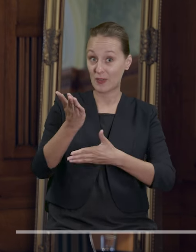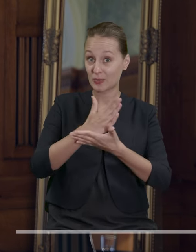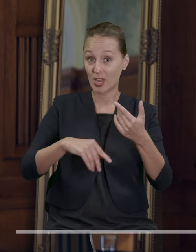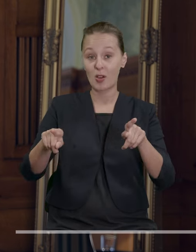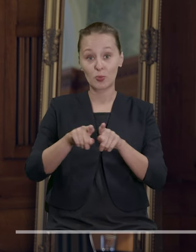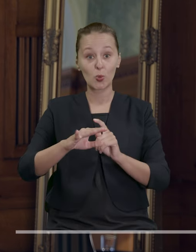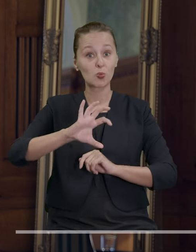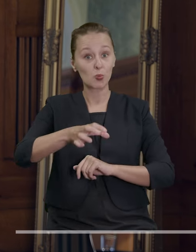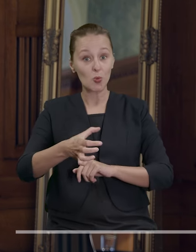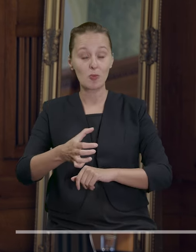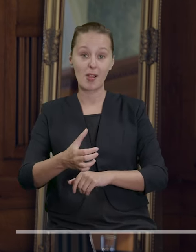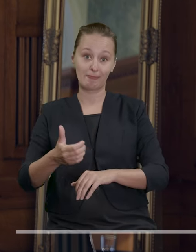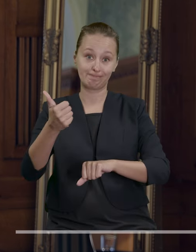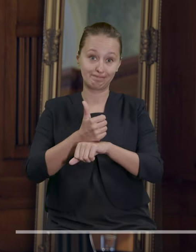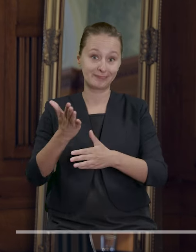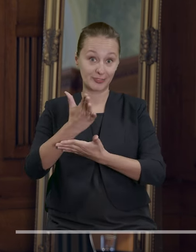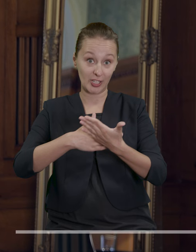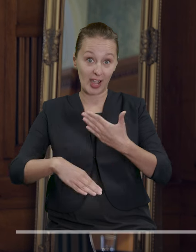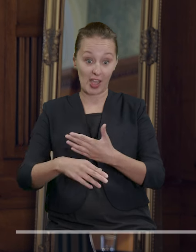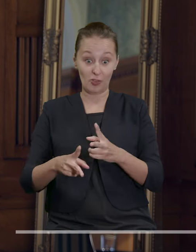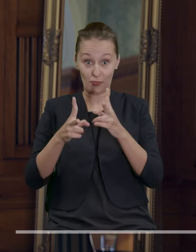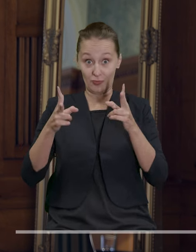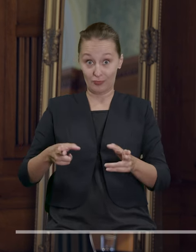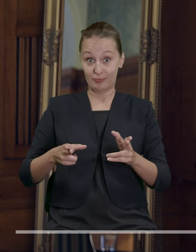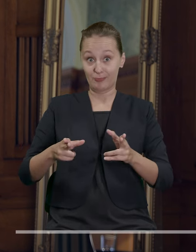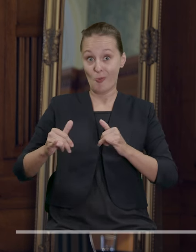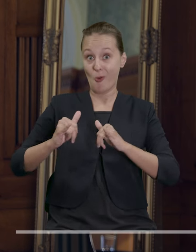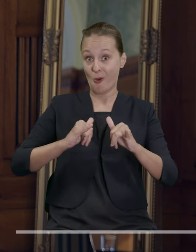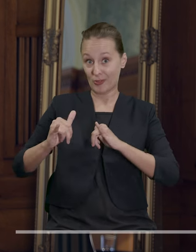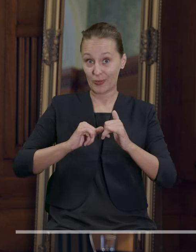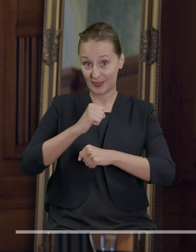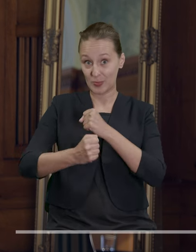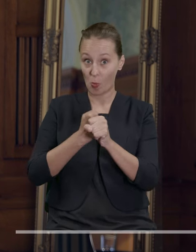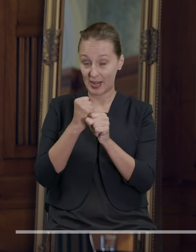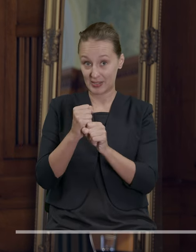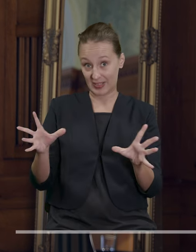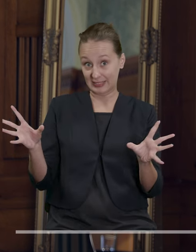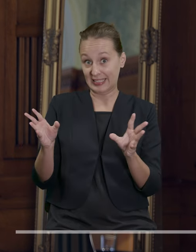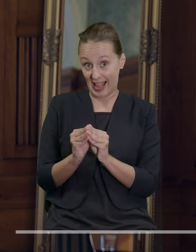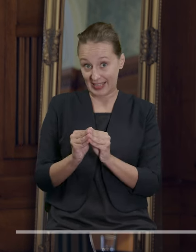dziekańskim, które ze mną w tym czasie, w tej kadencji